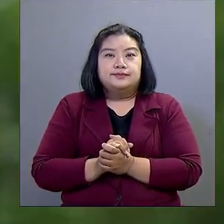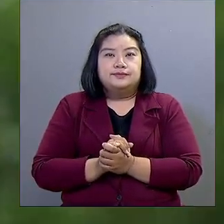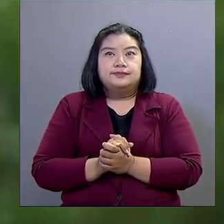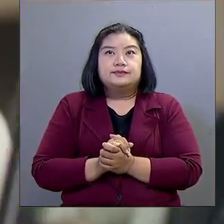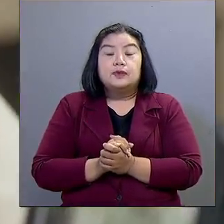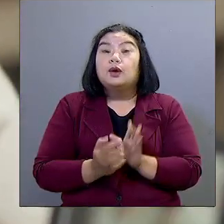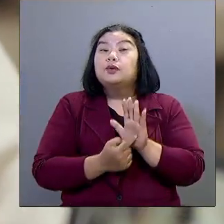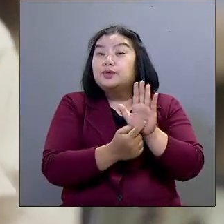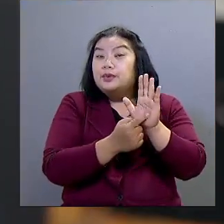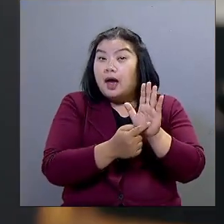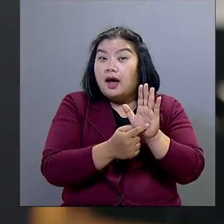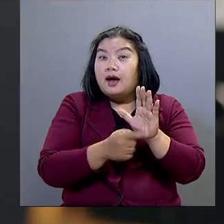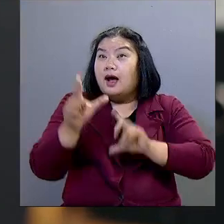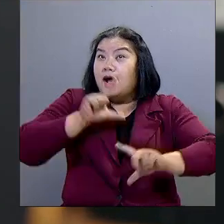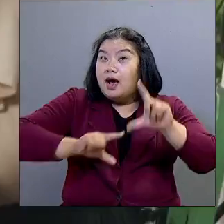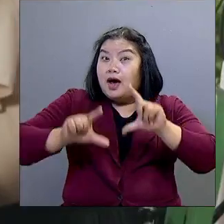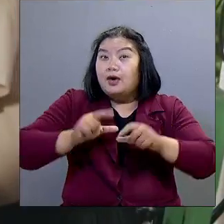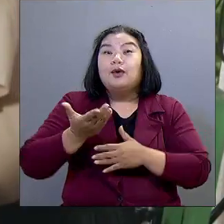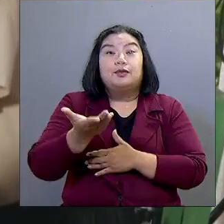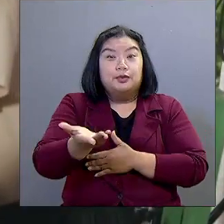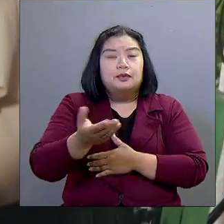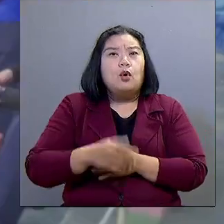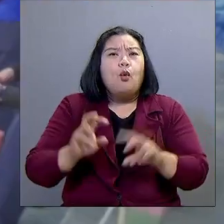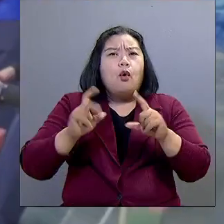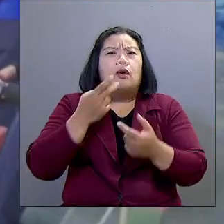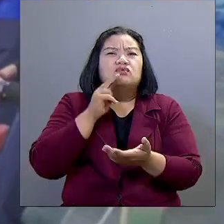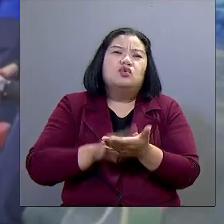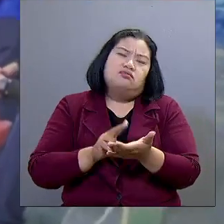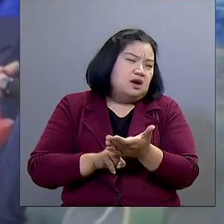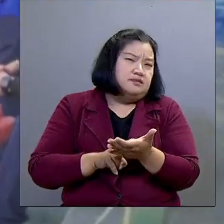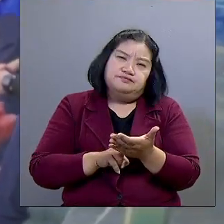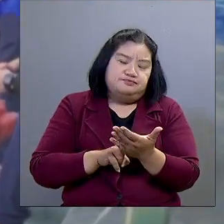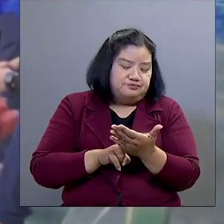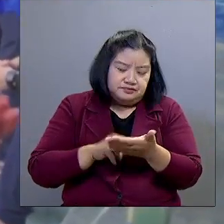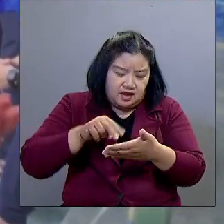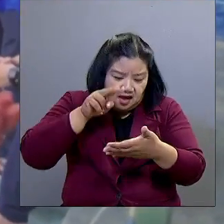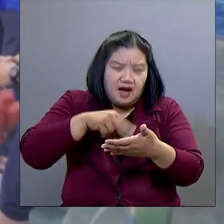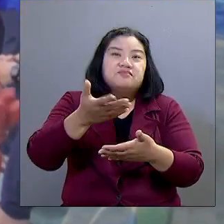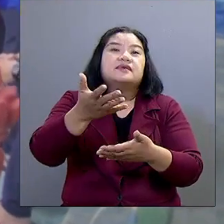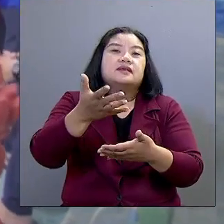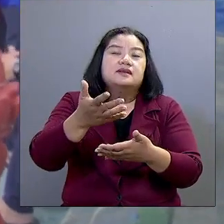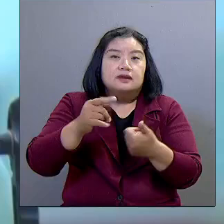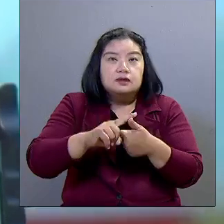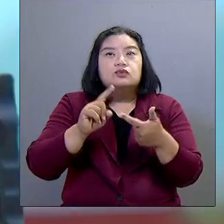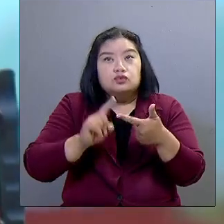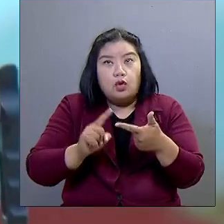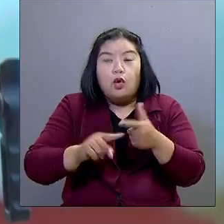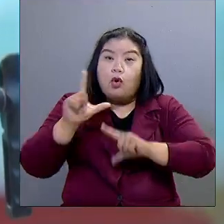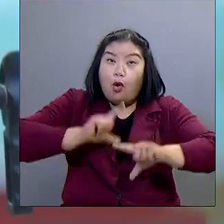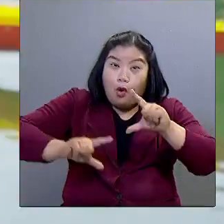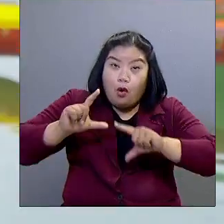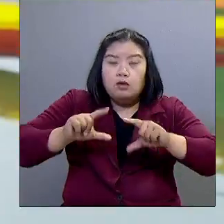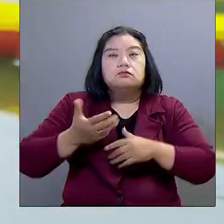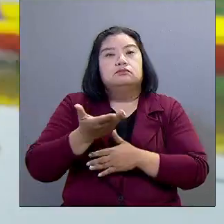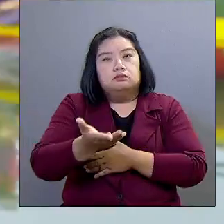อย่างเช่นละครเรื่องจังแมวจดหมายที่ไม่ถูกเปิดหรือละครเรื่องพายสายน้ำแห่งความฝันมีแฟนละคร